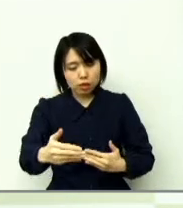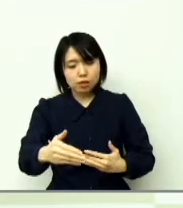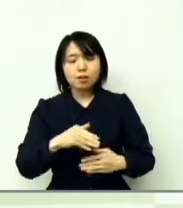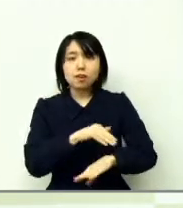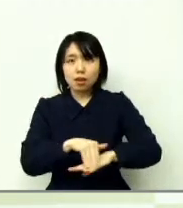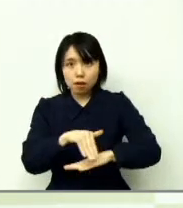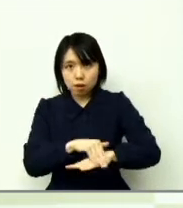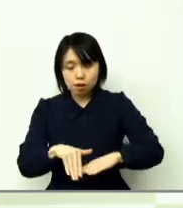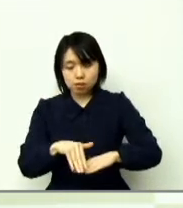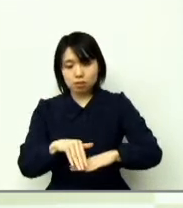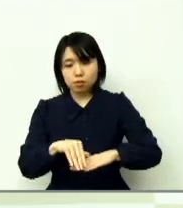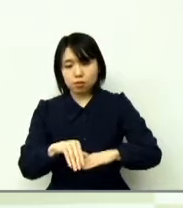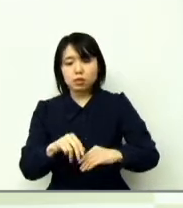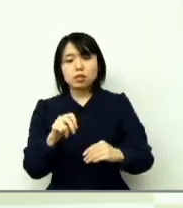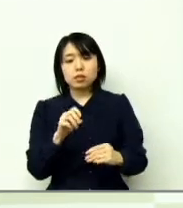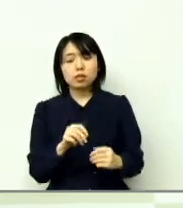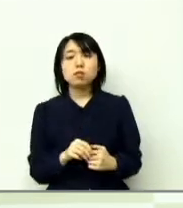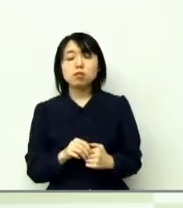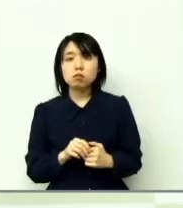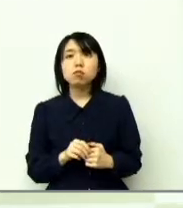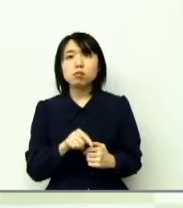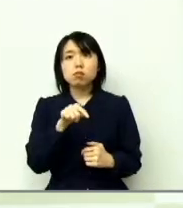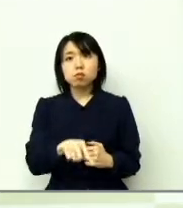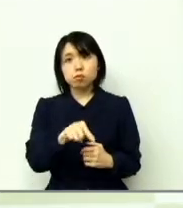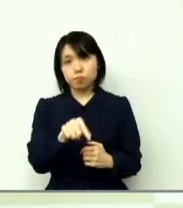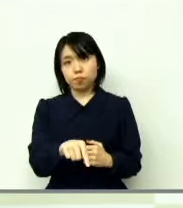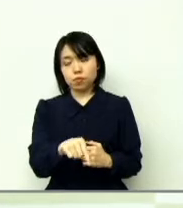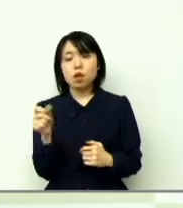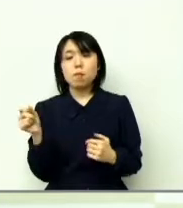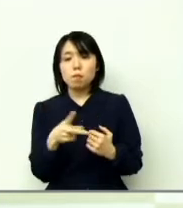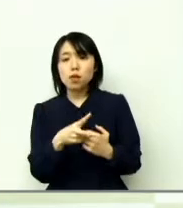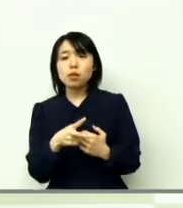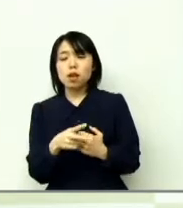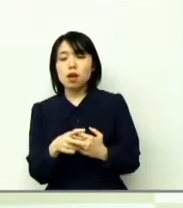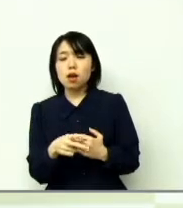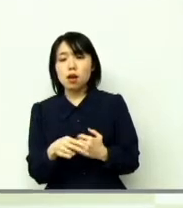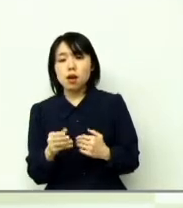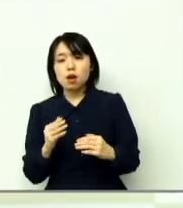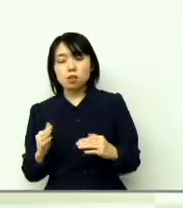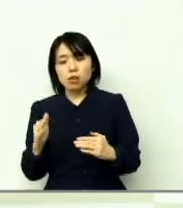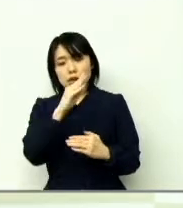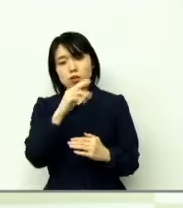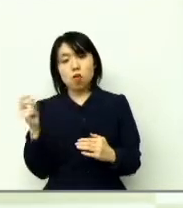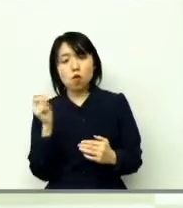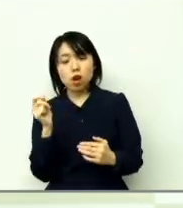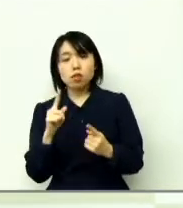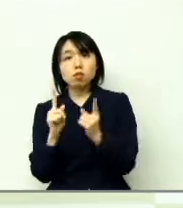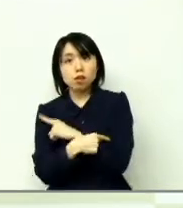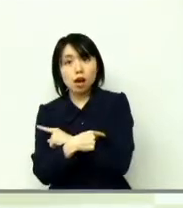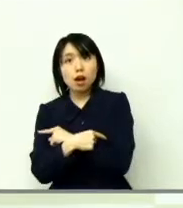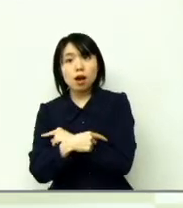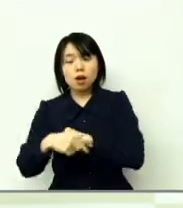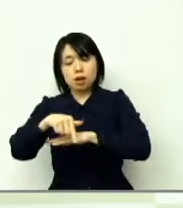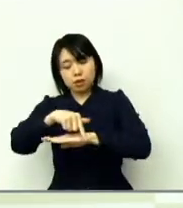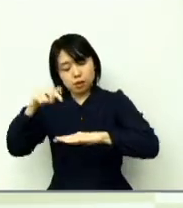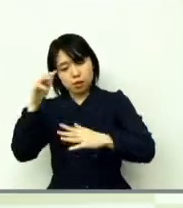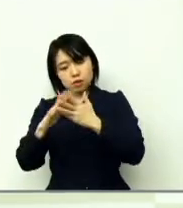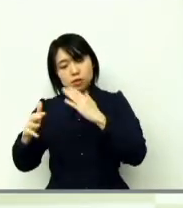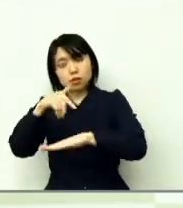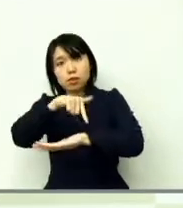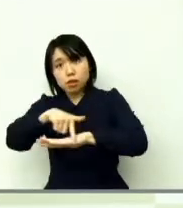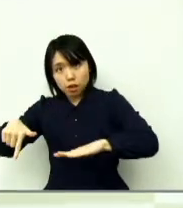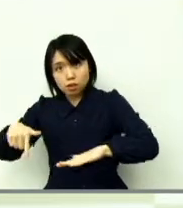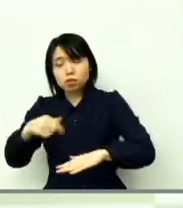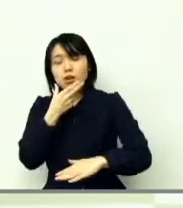また先ほど説明をしました成長加速化戦略、また幸せ倍増プラン2017などをですね、着実